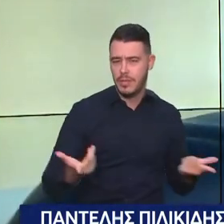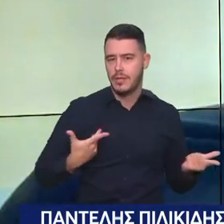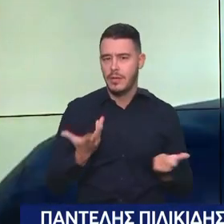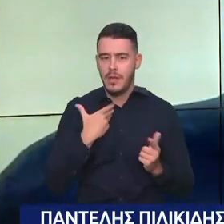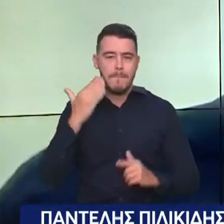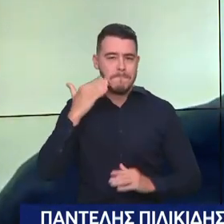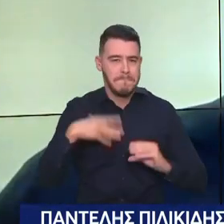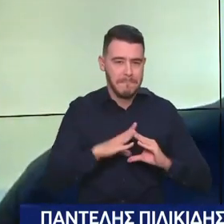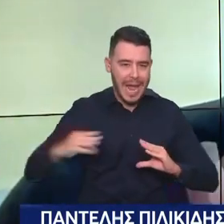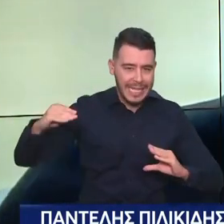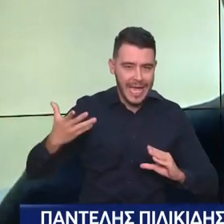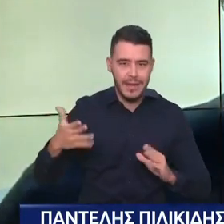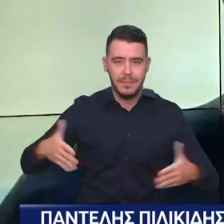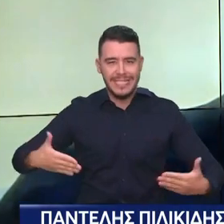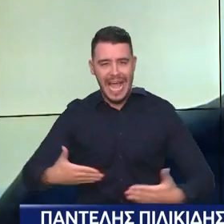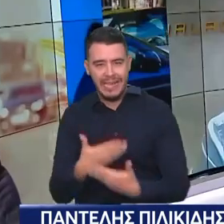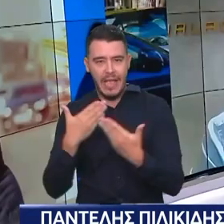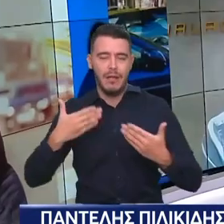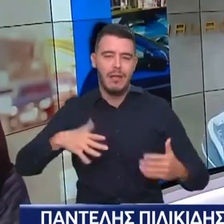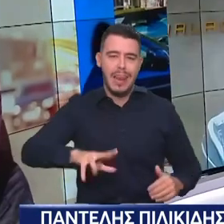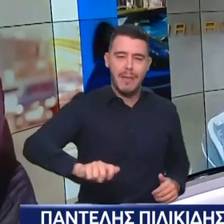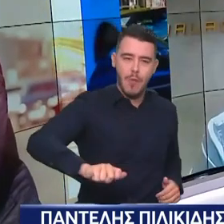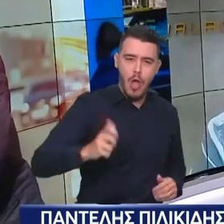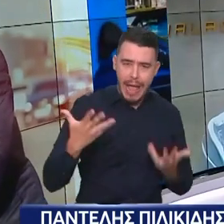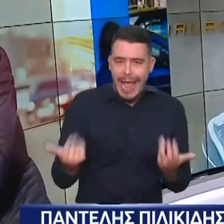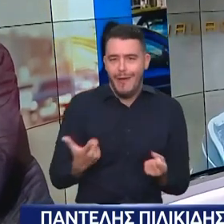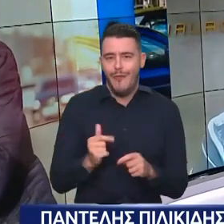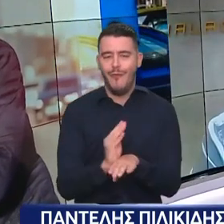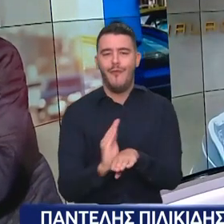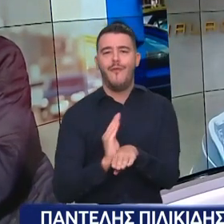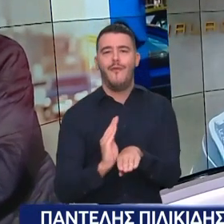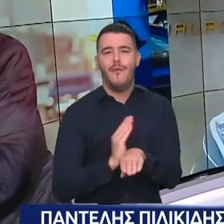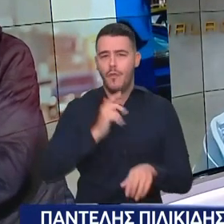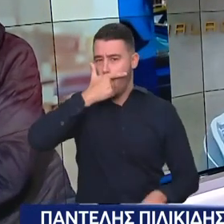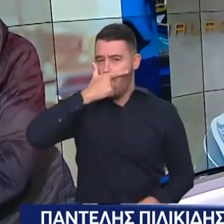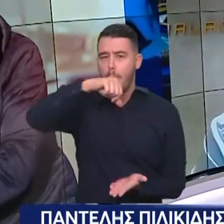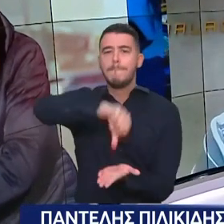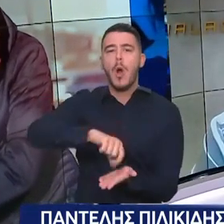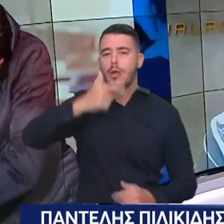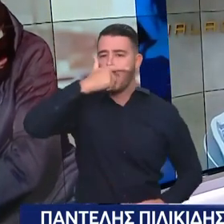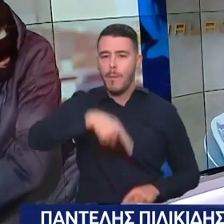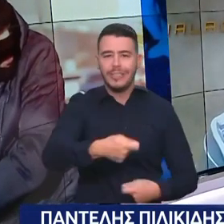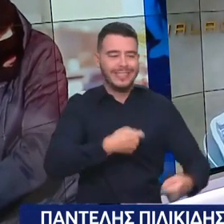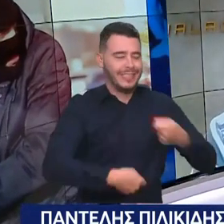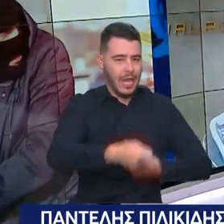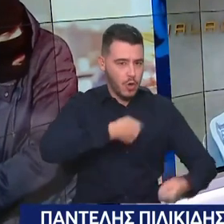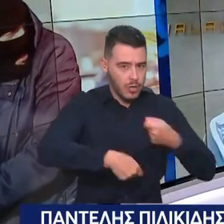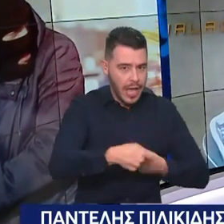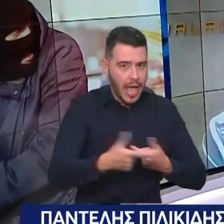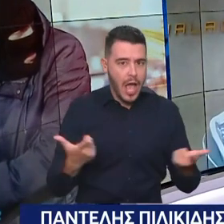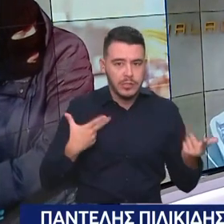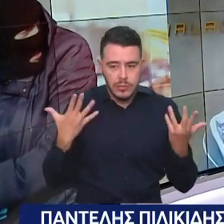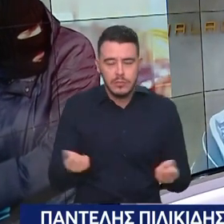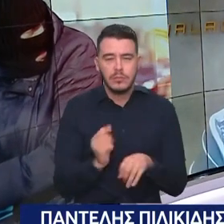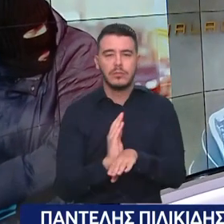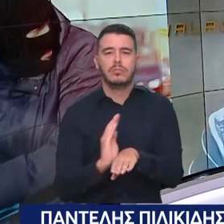και λεμόνια. Και πηγαίνατε με το φορτηγό. Πήγαμε στην πόλη της Κομωτινής για να κάνω τα ψώνια. Να ακούσουμε λίγο για τον κύριο Γιαλάογλου. Είναι πολύ σαφές αυτό